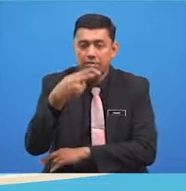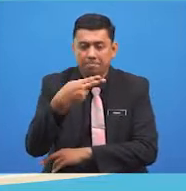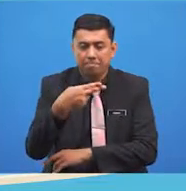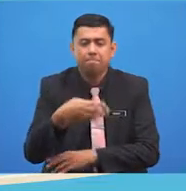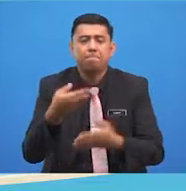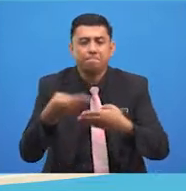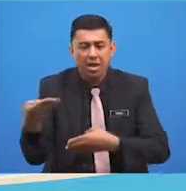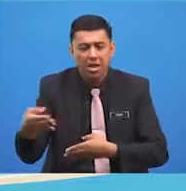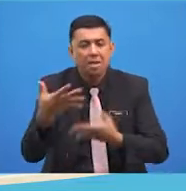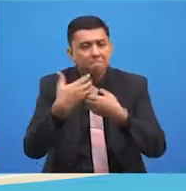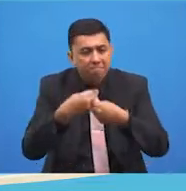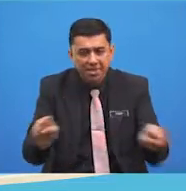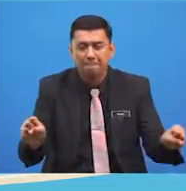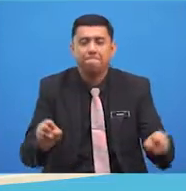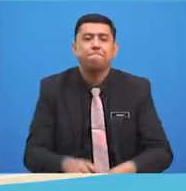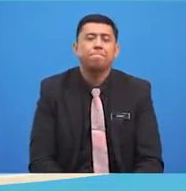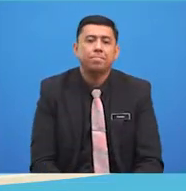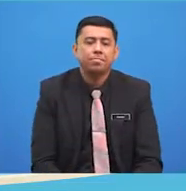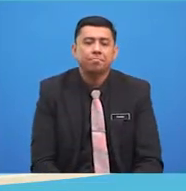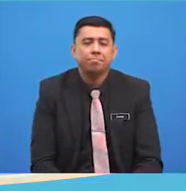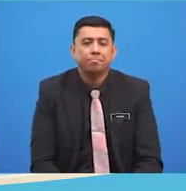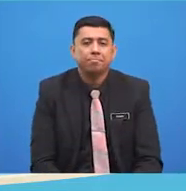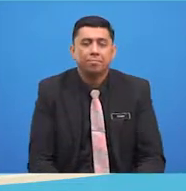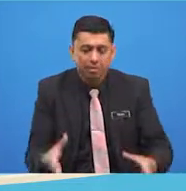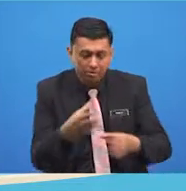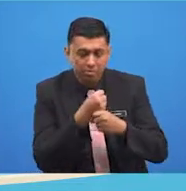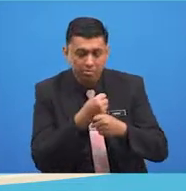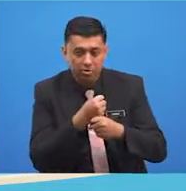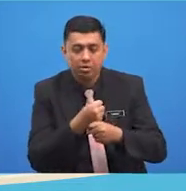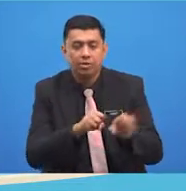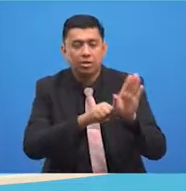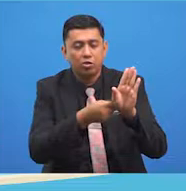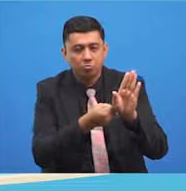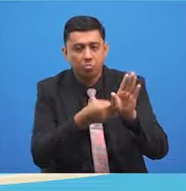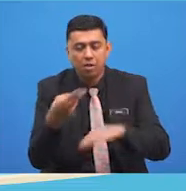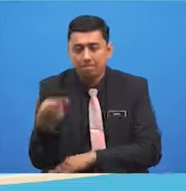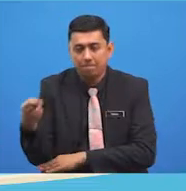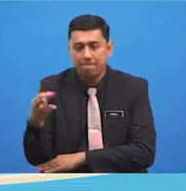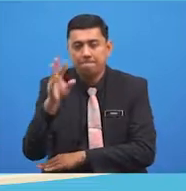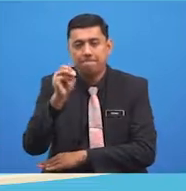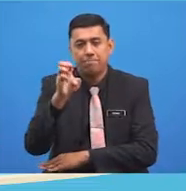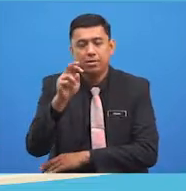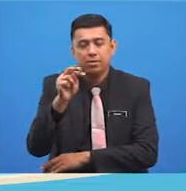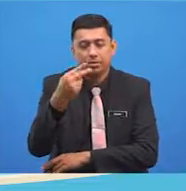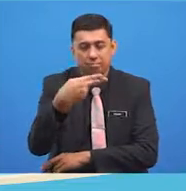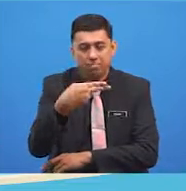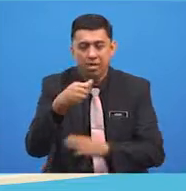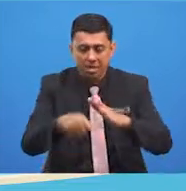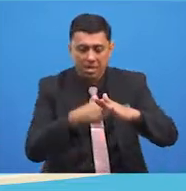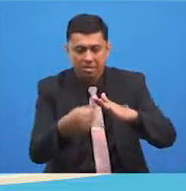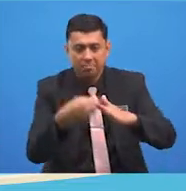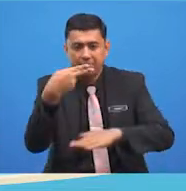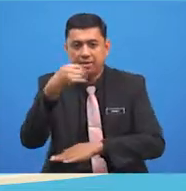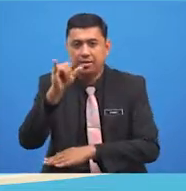barangan siap. Selain itu juga terdapat sumber bahan mentah dan bahan asas kepada industri